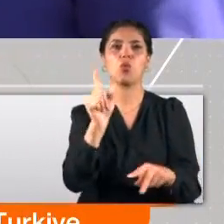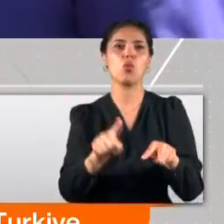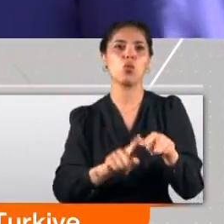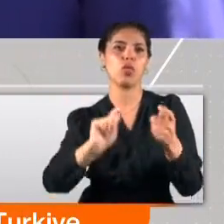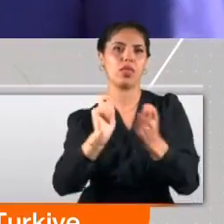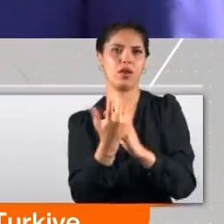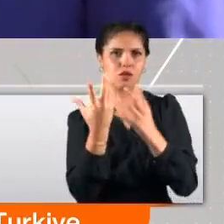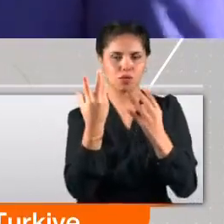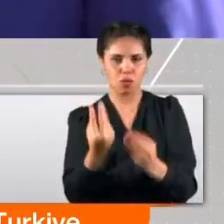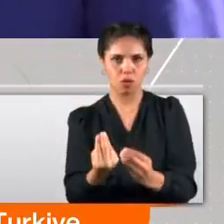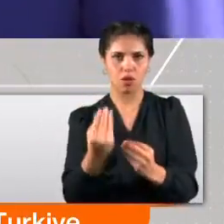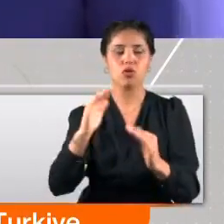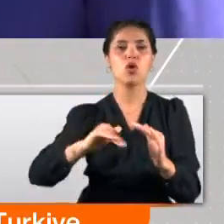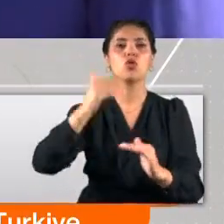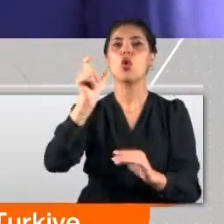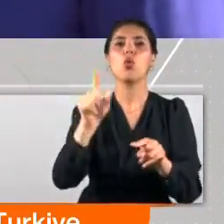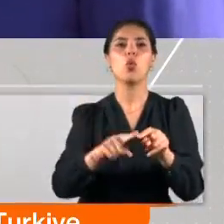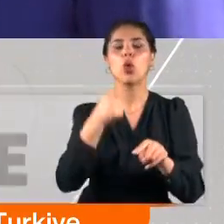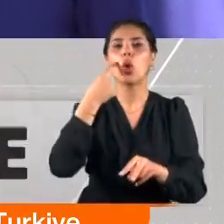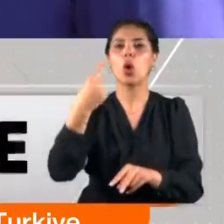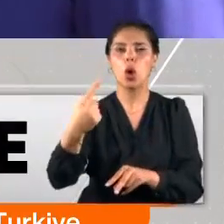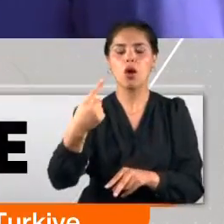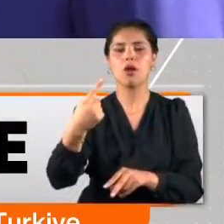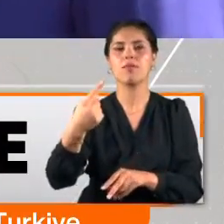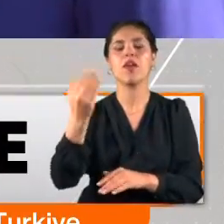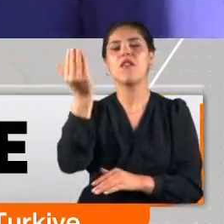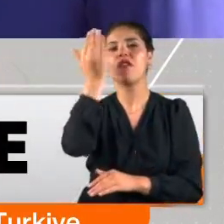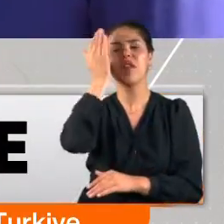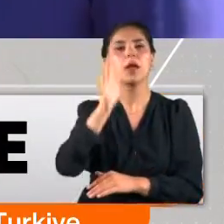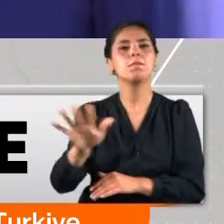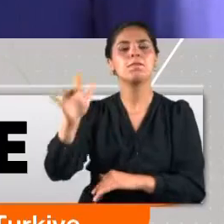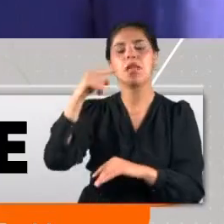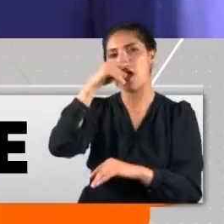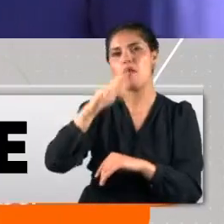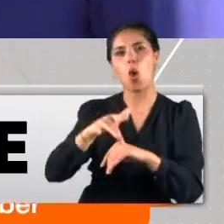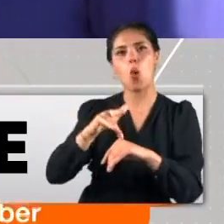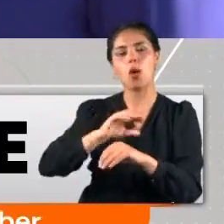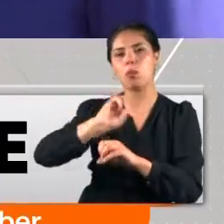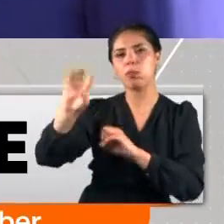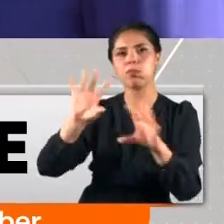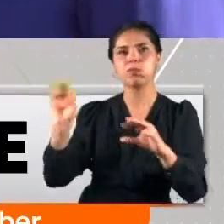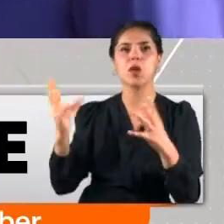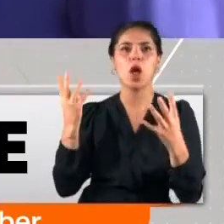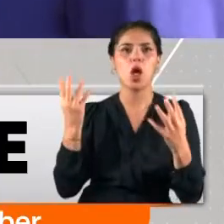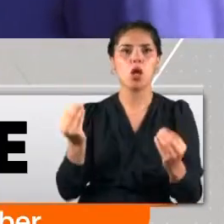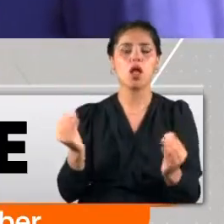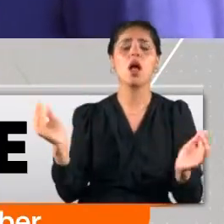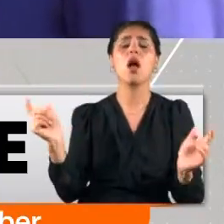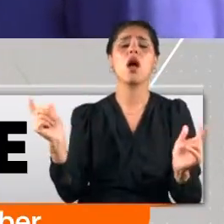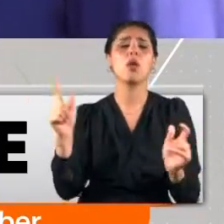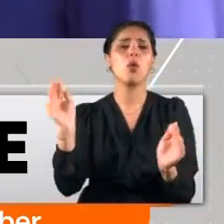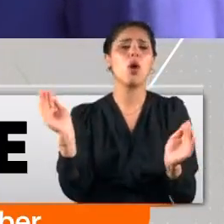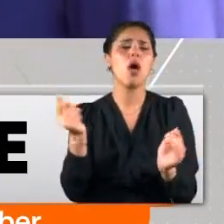çevrilmesi ve buradan un olarak fakir Afrika ülkelerine, az gelişmiş ülkelere